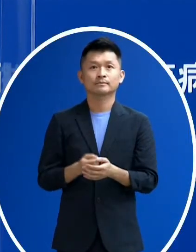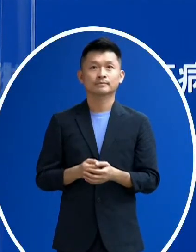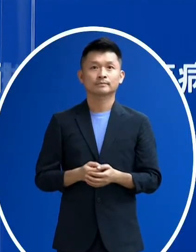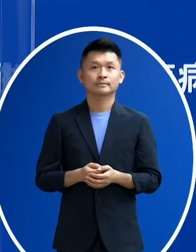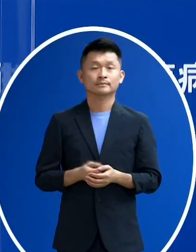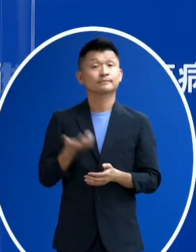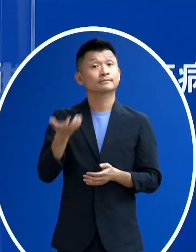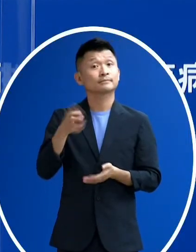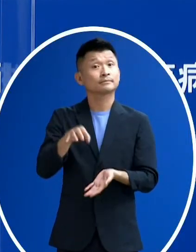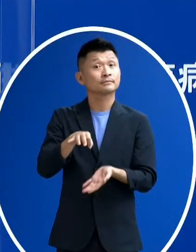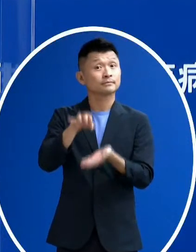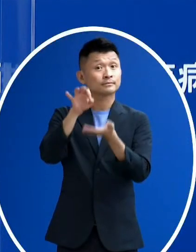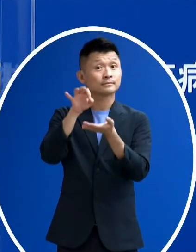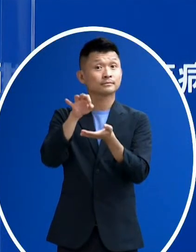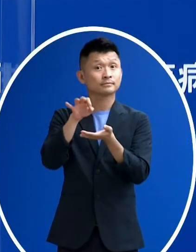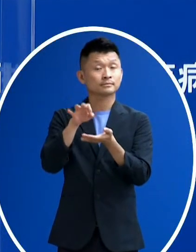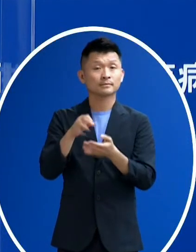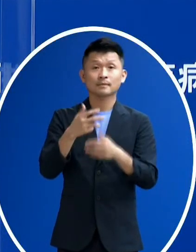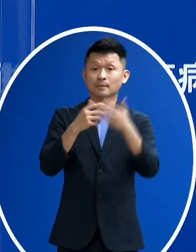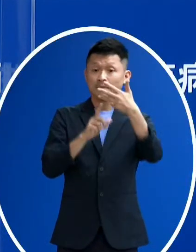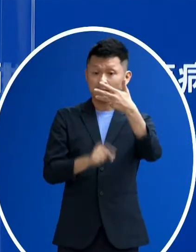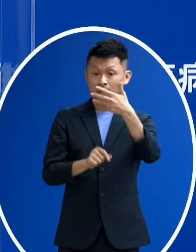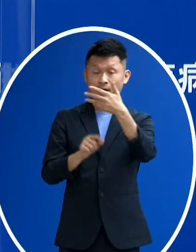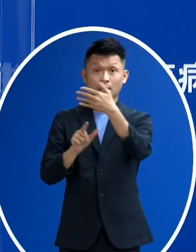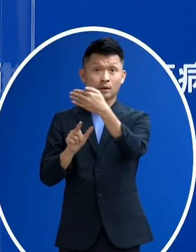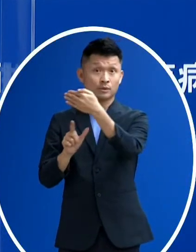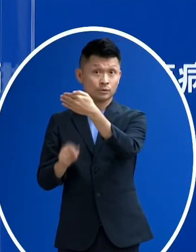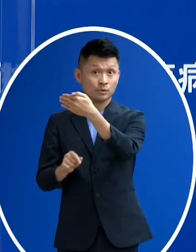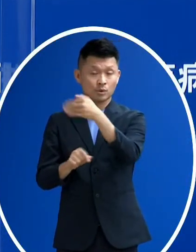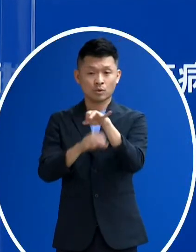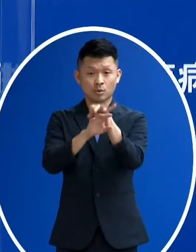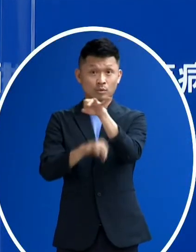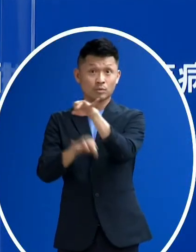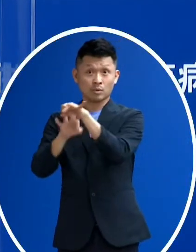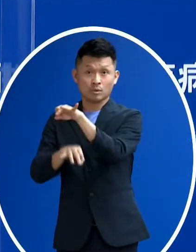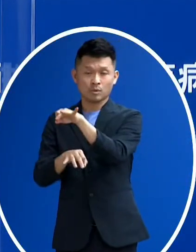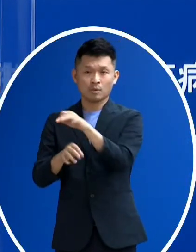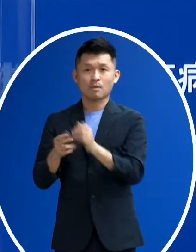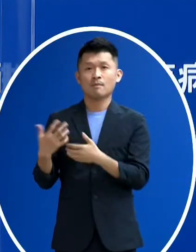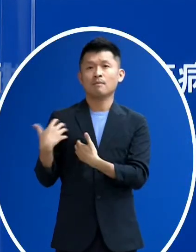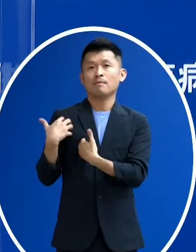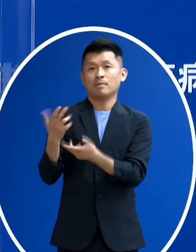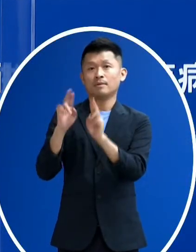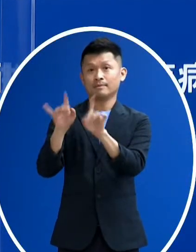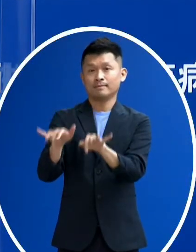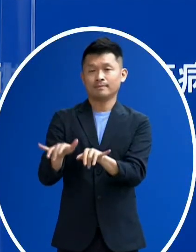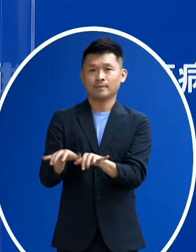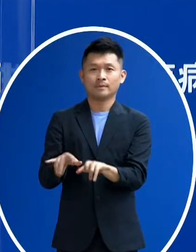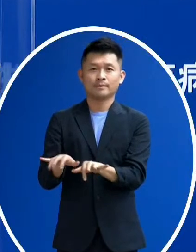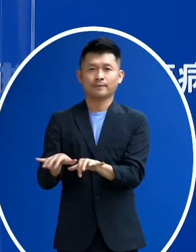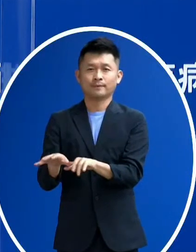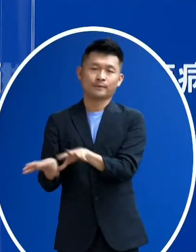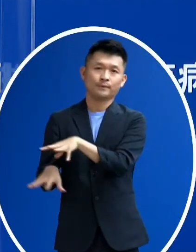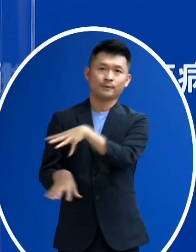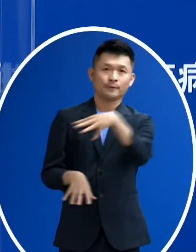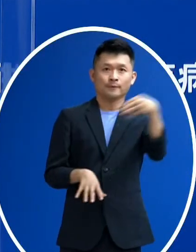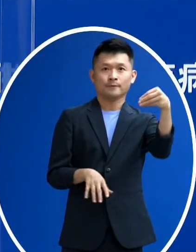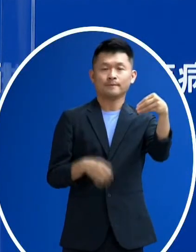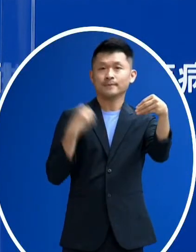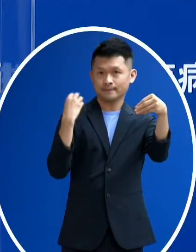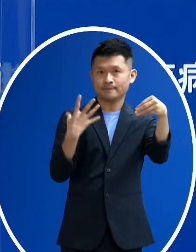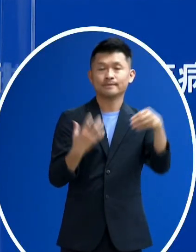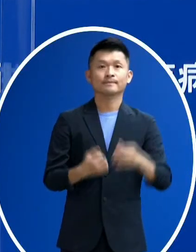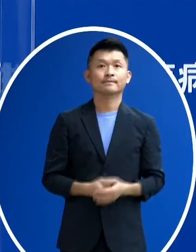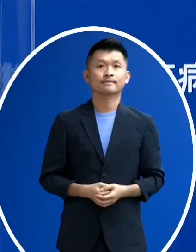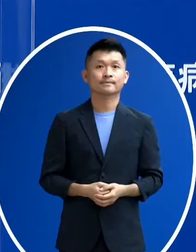个刚刚讲的那个8、9月份的资料、哦、再重新透过程式来上传、哦、那这个部分